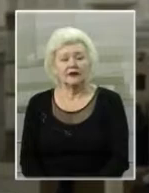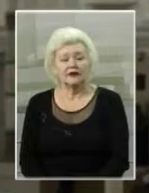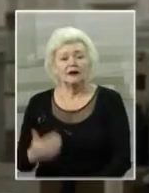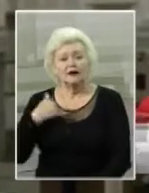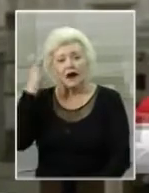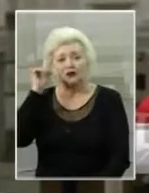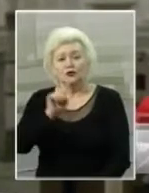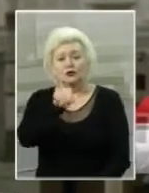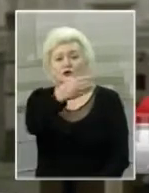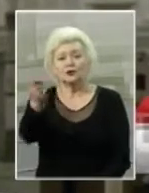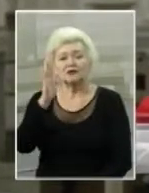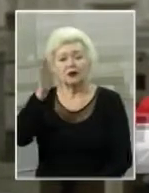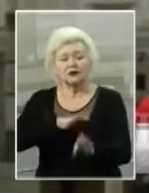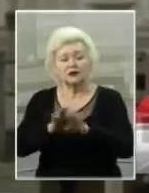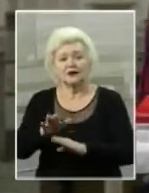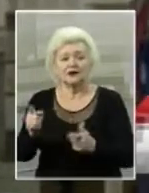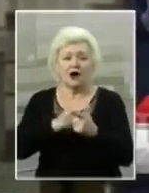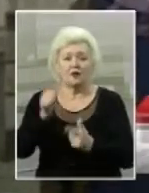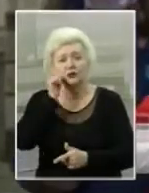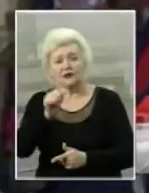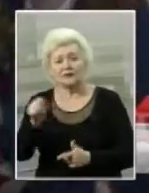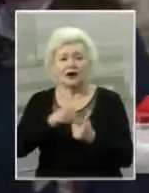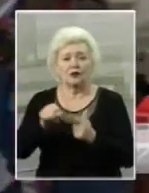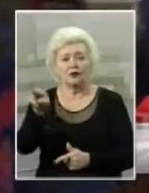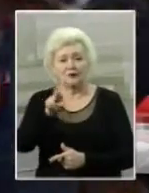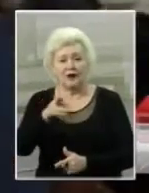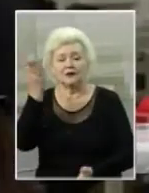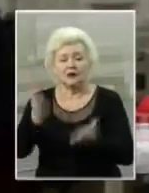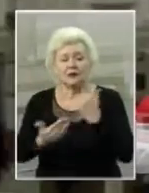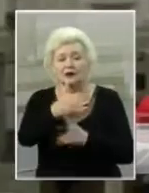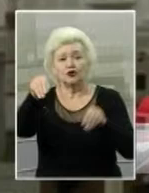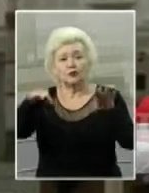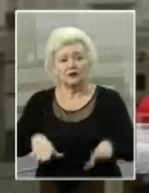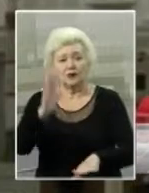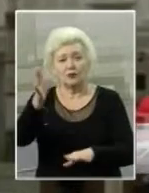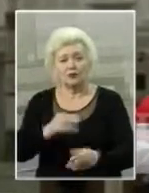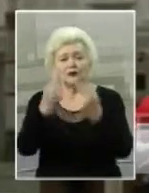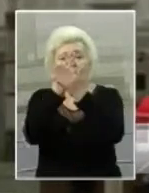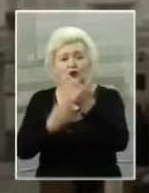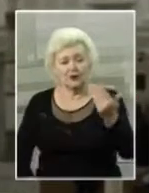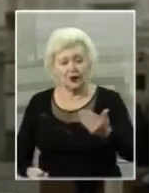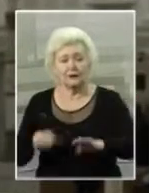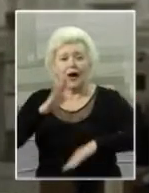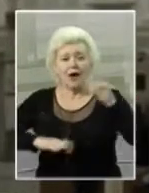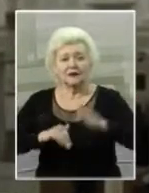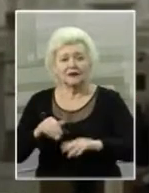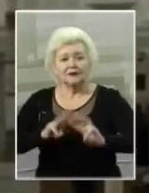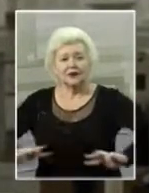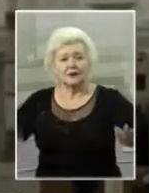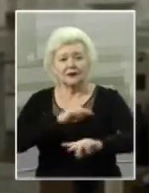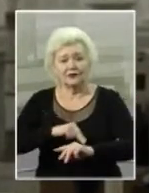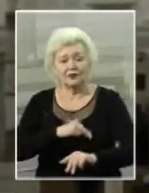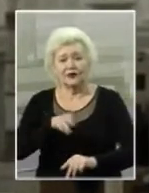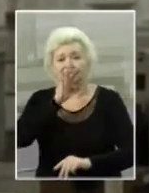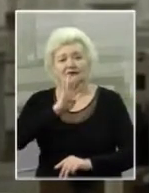Я думаю, що це буде відбуватися або завтра, або в п'ятницю. Якщо ця постанова буде провалена, а практика парламентської роботи